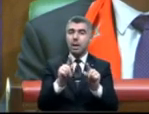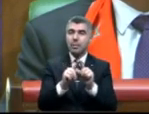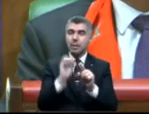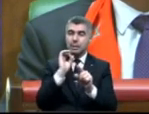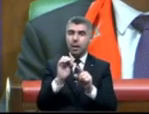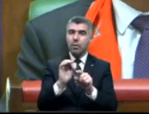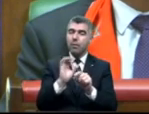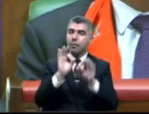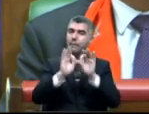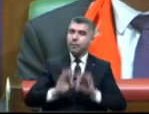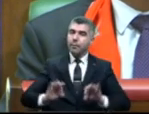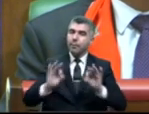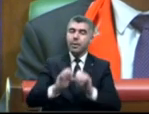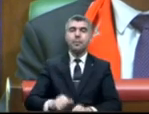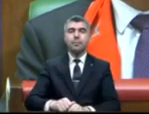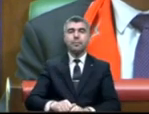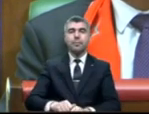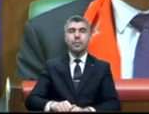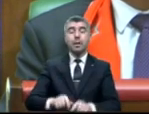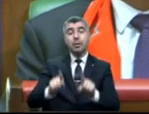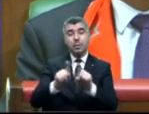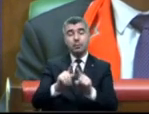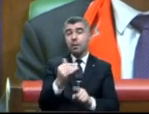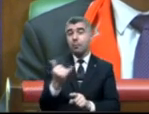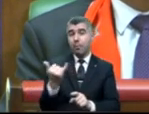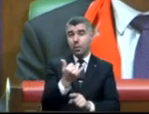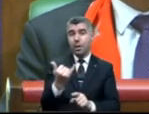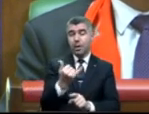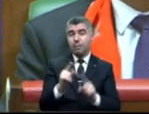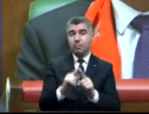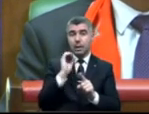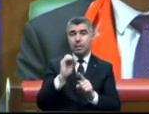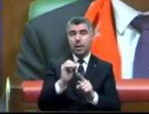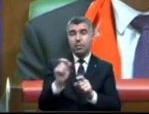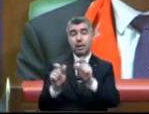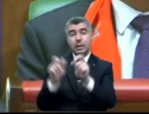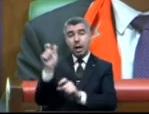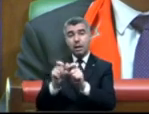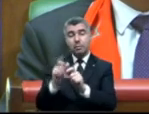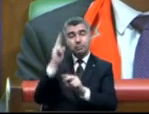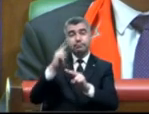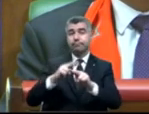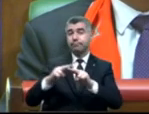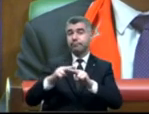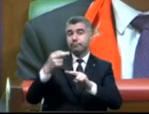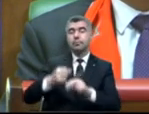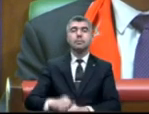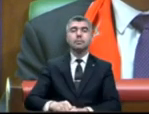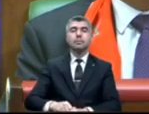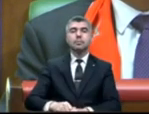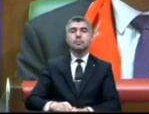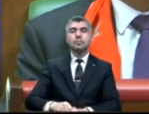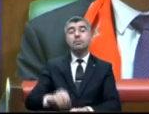بالصيانة الدورية والأولوية. فهنا نتحدث عن سلامة المواطن كأولويات، كما